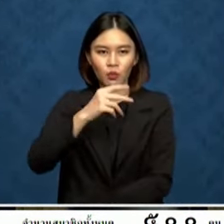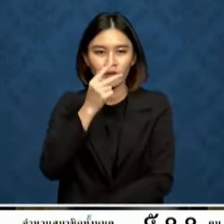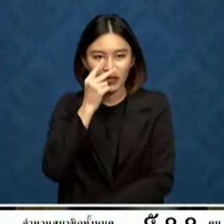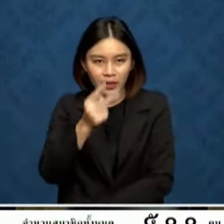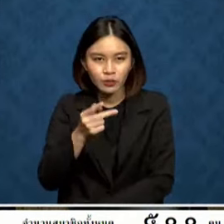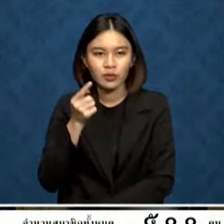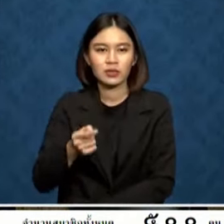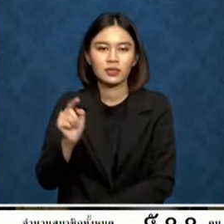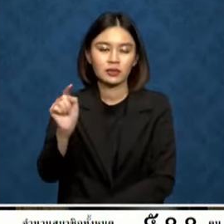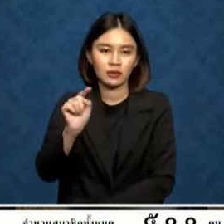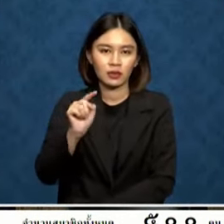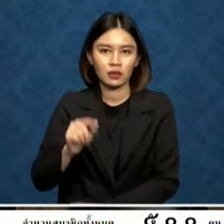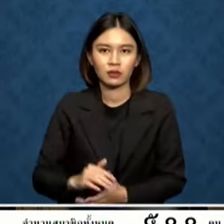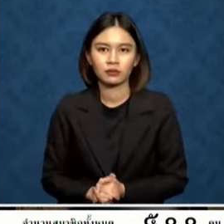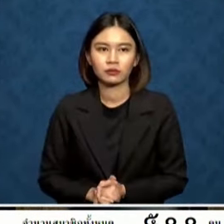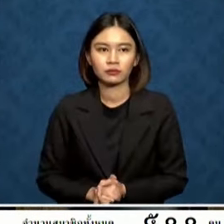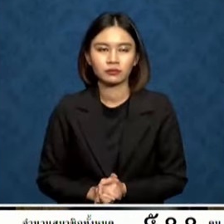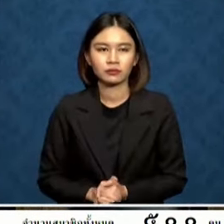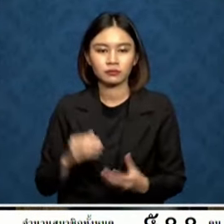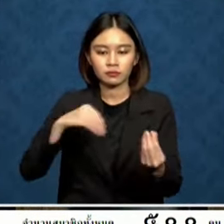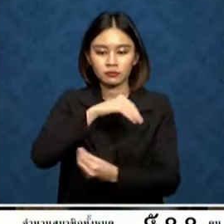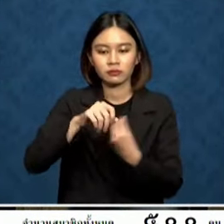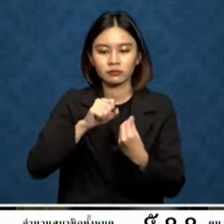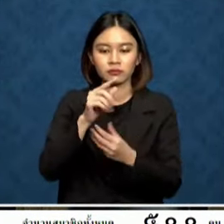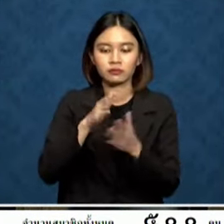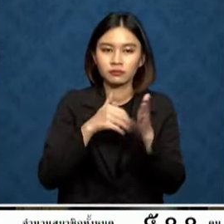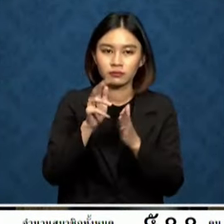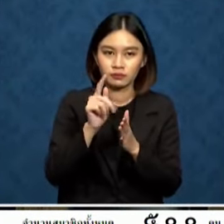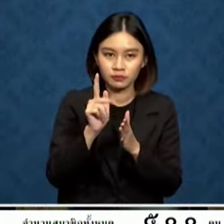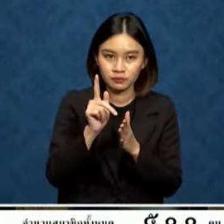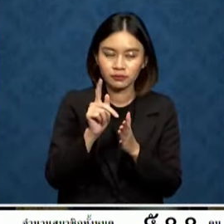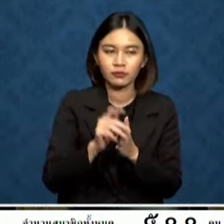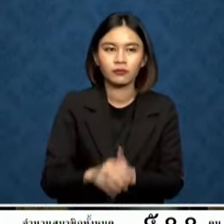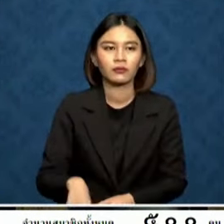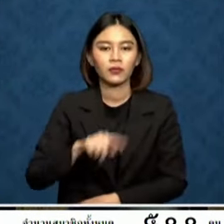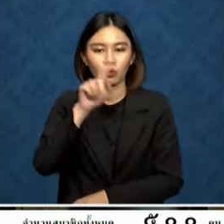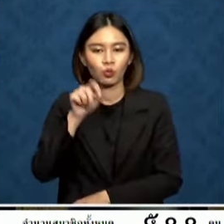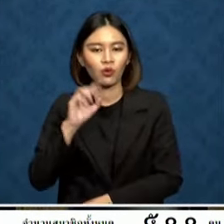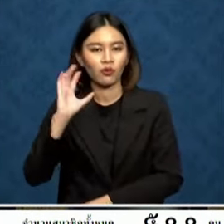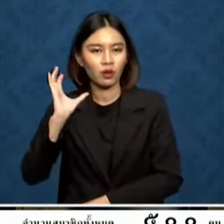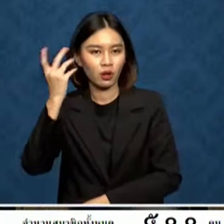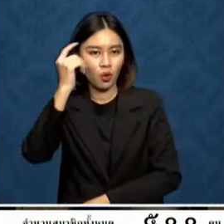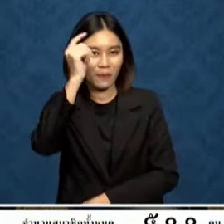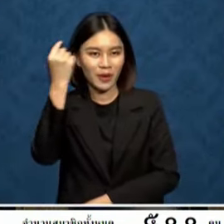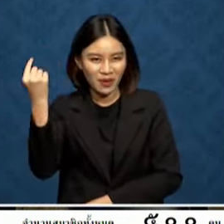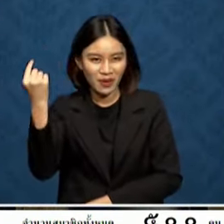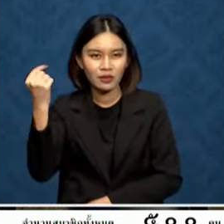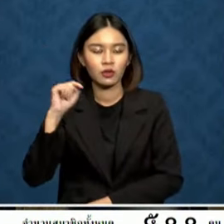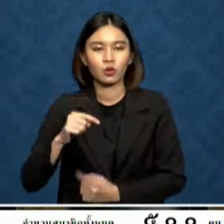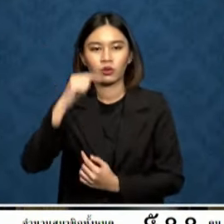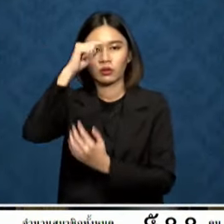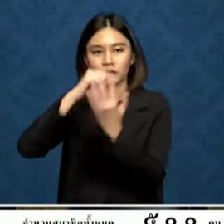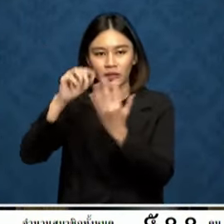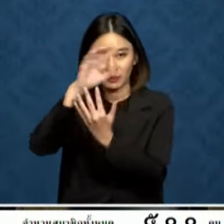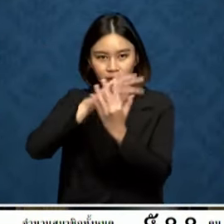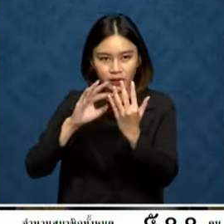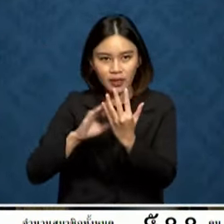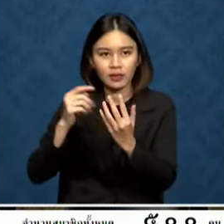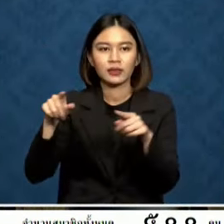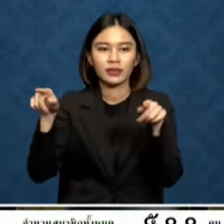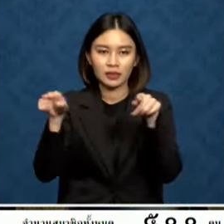ยังไงเศรษฐกิจสีเขียวเป็นโจทย์ของโลกยุคใหม่ที่ประเทศไทยก็ต้องตั้ง